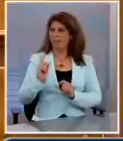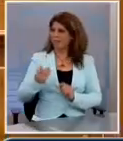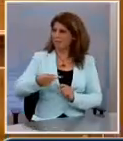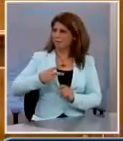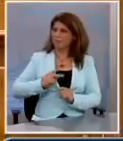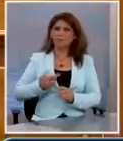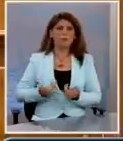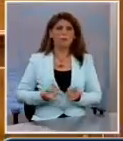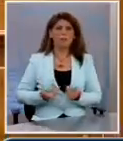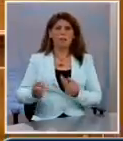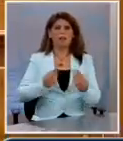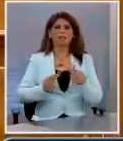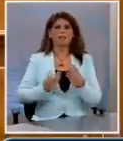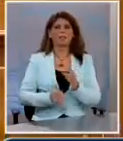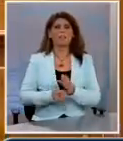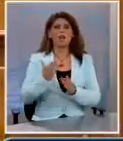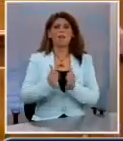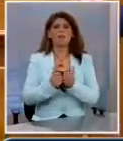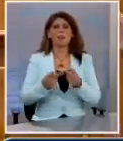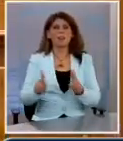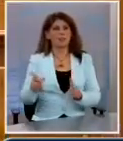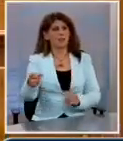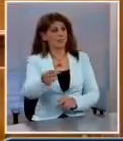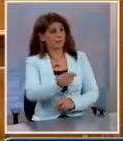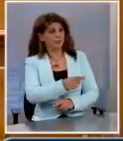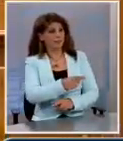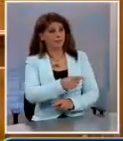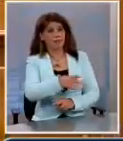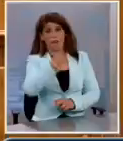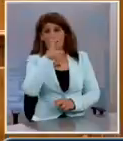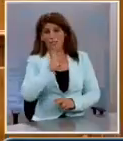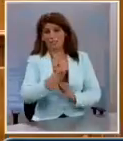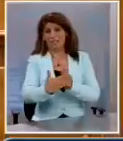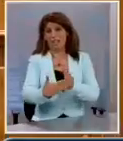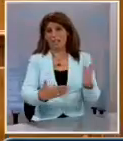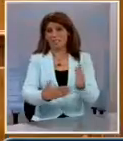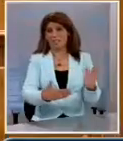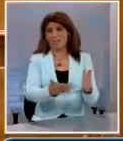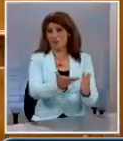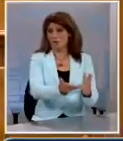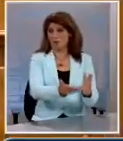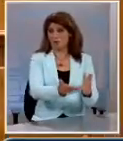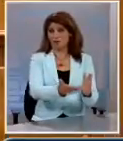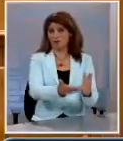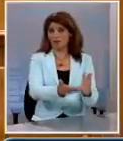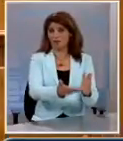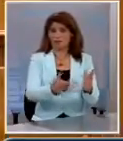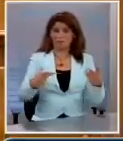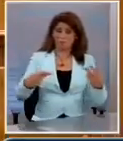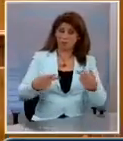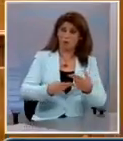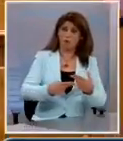να με κατηγορήσετε ως νεοφιλελεύθερο. Εσείς, ο γνήσιος αριστερός που κόβει το